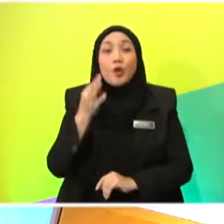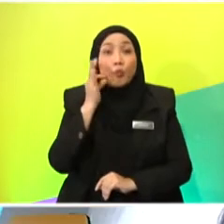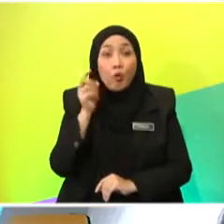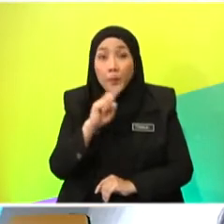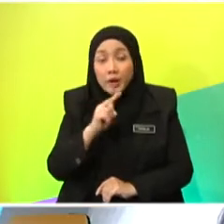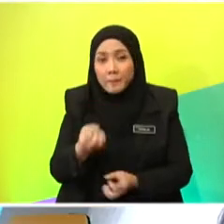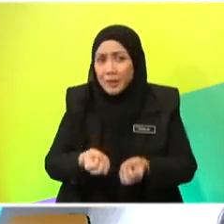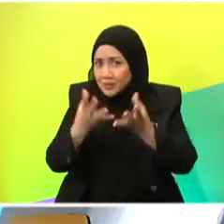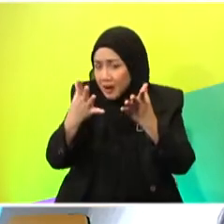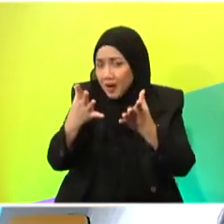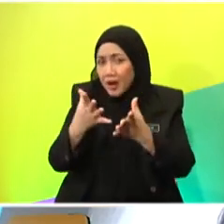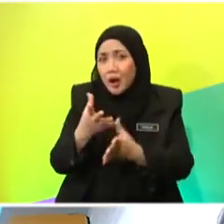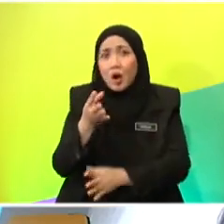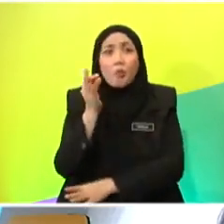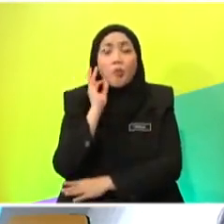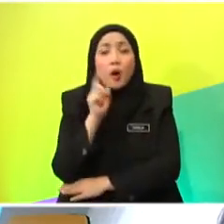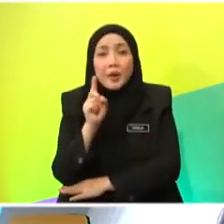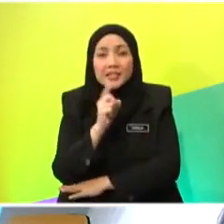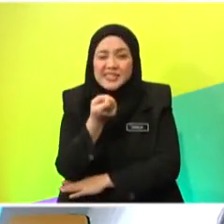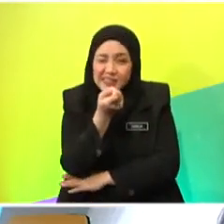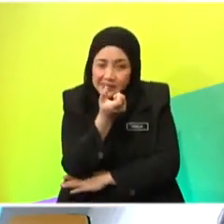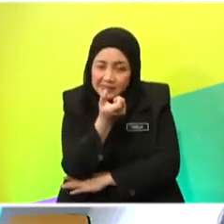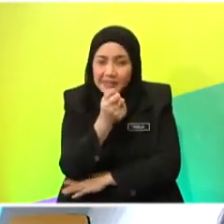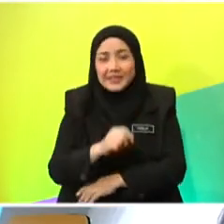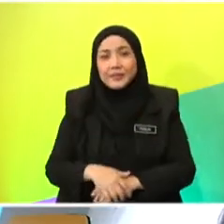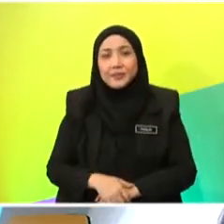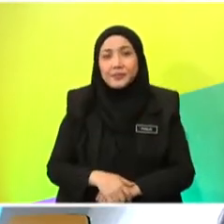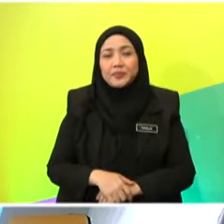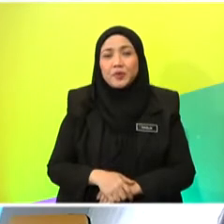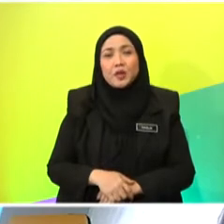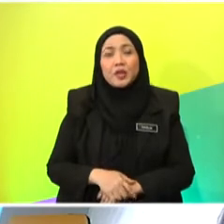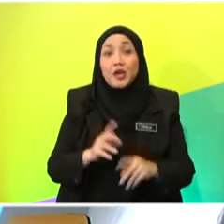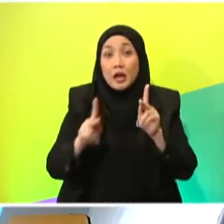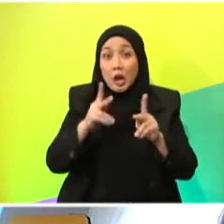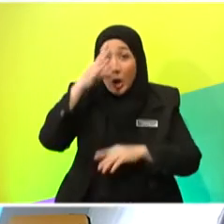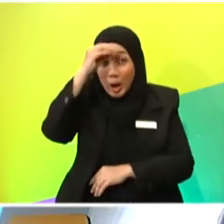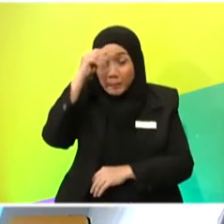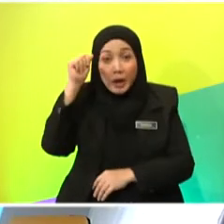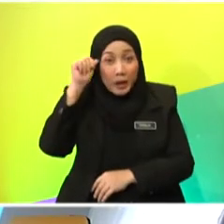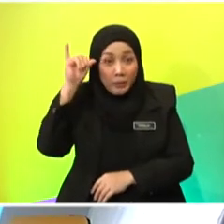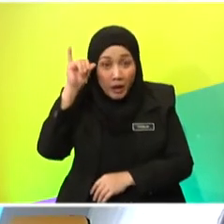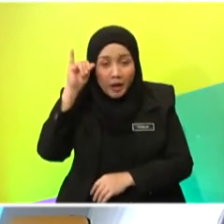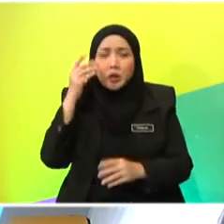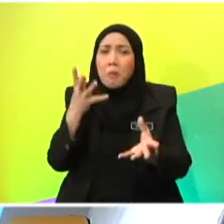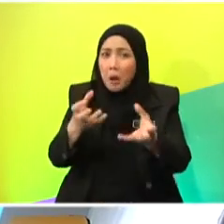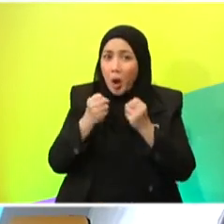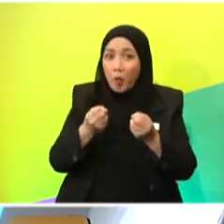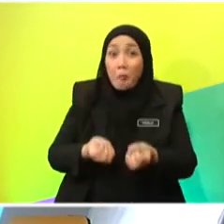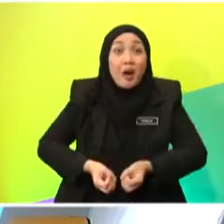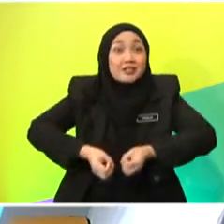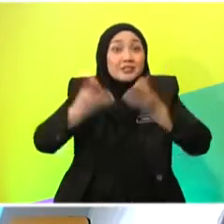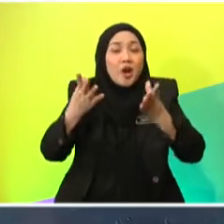mana ya sedikit ada di kalau saya sih saya enak yang banyak lah baru dasron oke